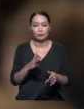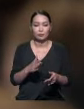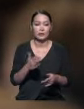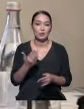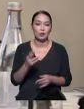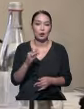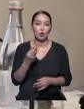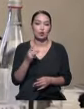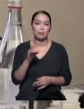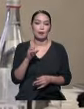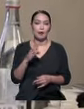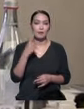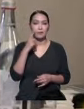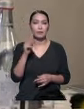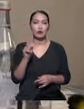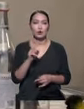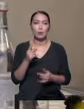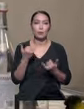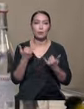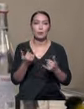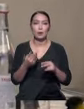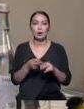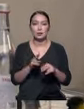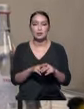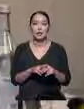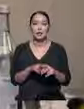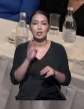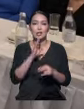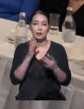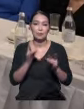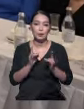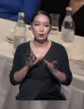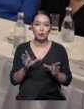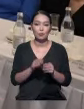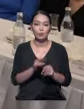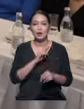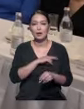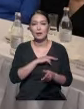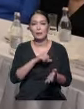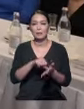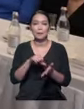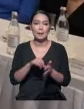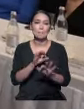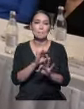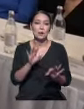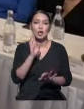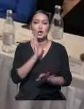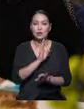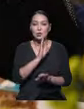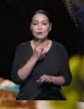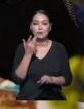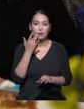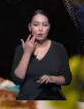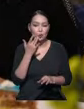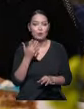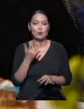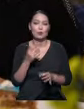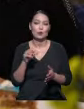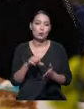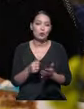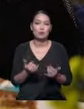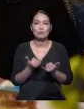Кашербаев отметил, что сегодня трудно назвать хоть одну сферу деятельности, где бы не работали представительницы прекрасного пола. И всегда чувствуются их